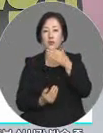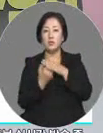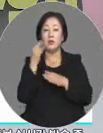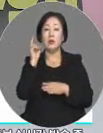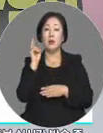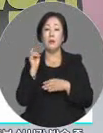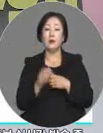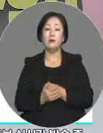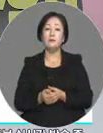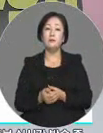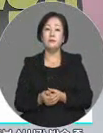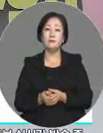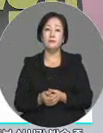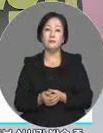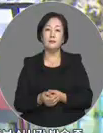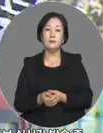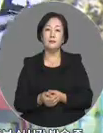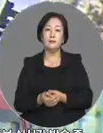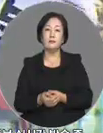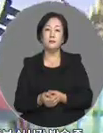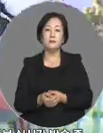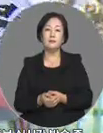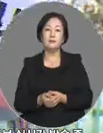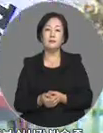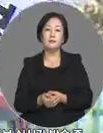신혜지 기자입니다.